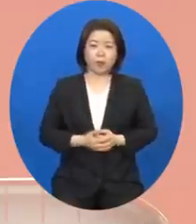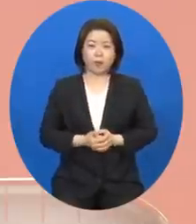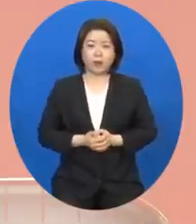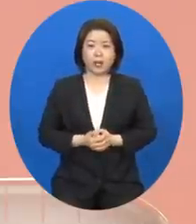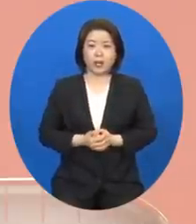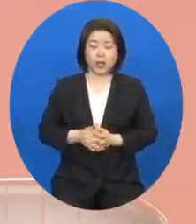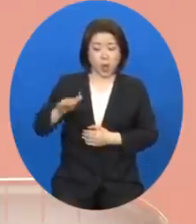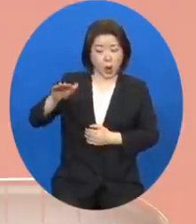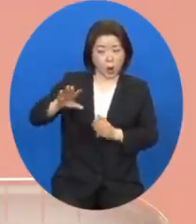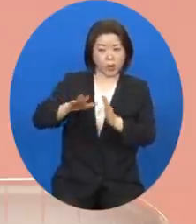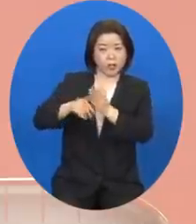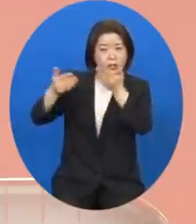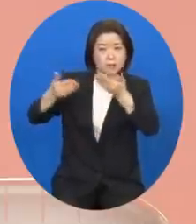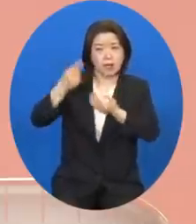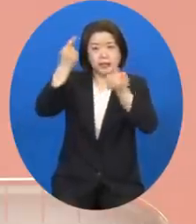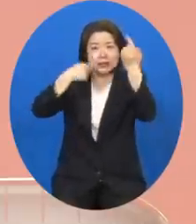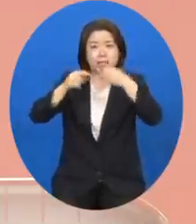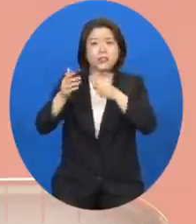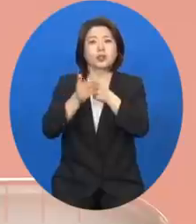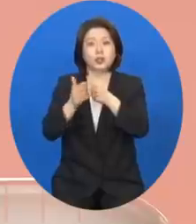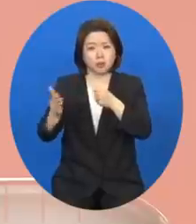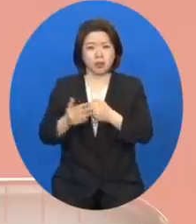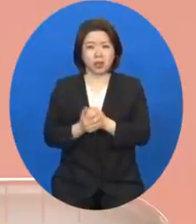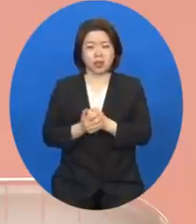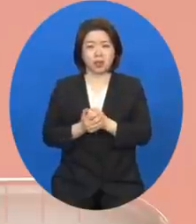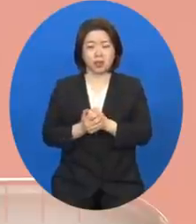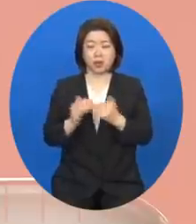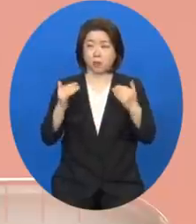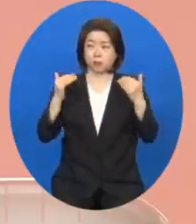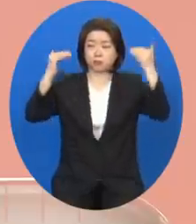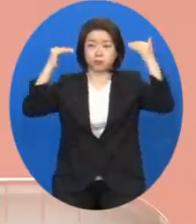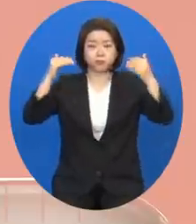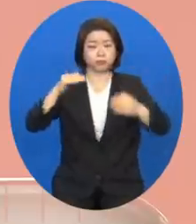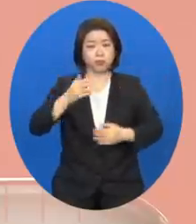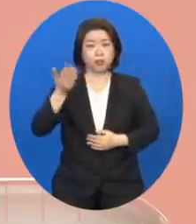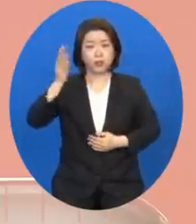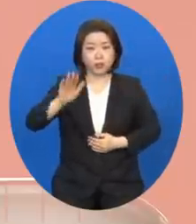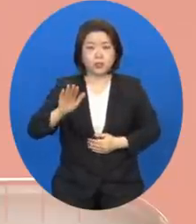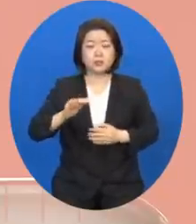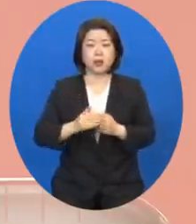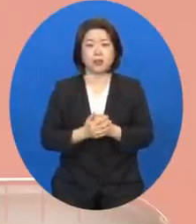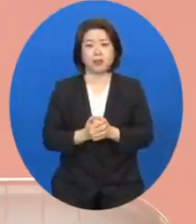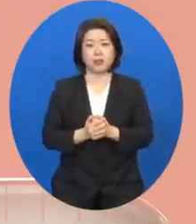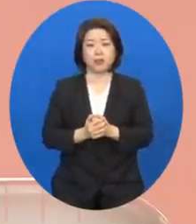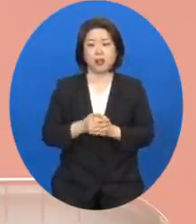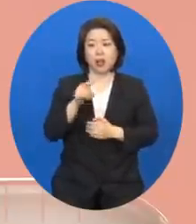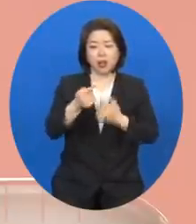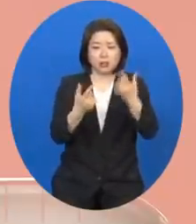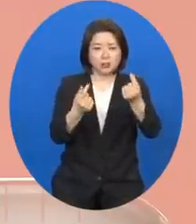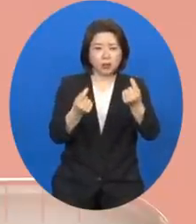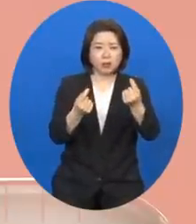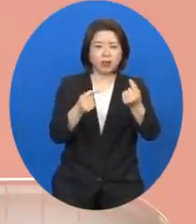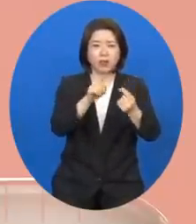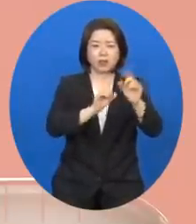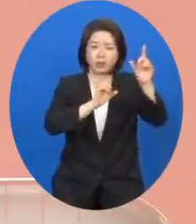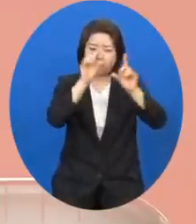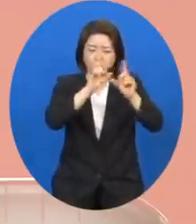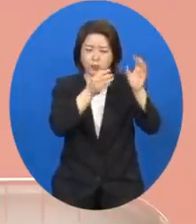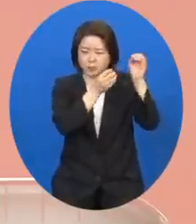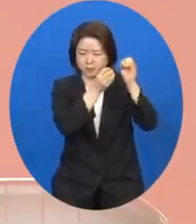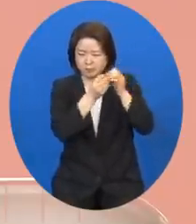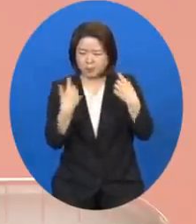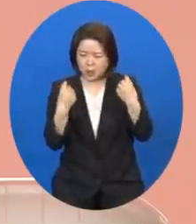때 받은 상처 때문에 이제 멀쩡한 어른이 되었는데도 그렇게 가는 거예요. 어릴